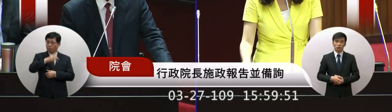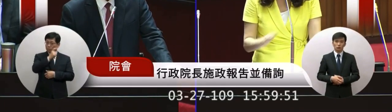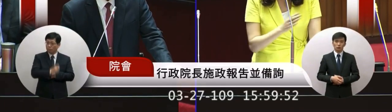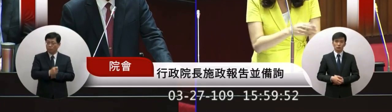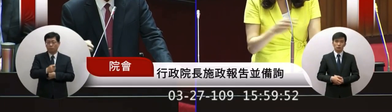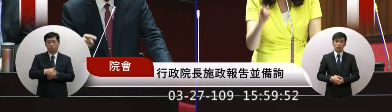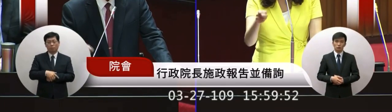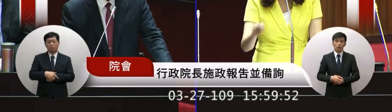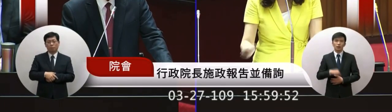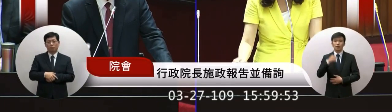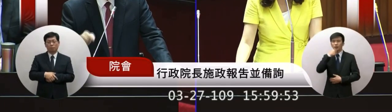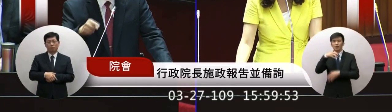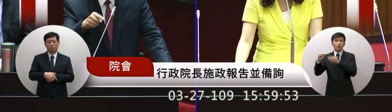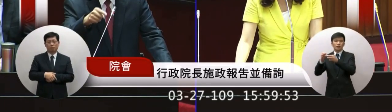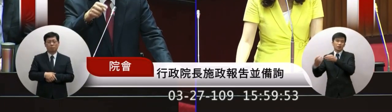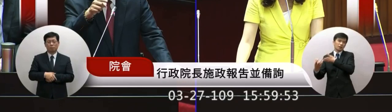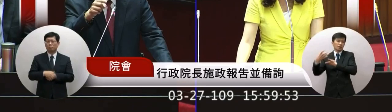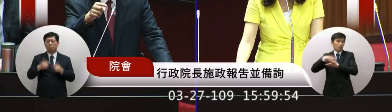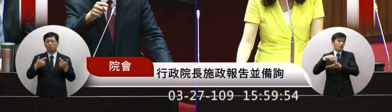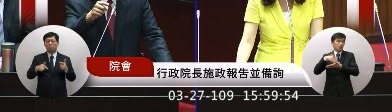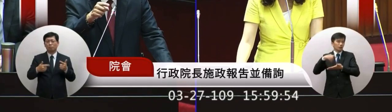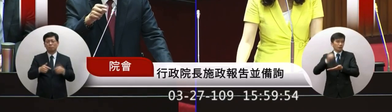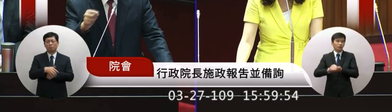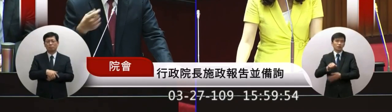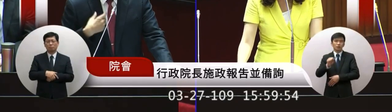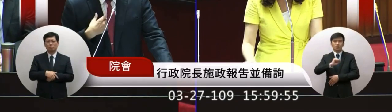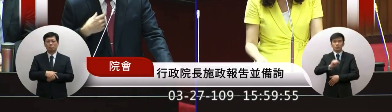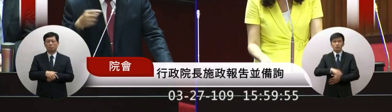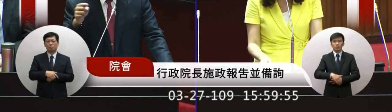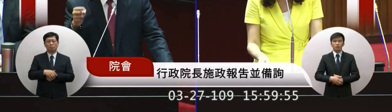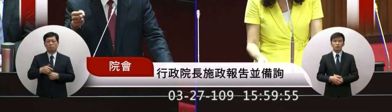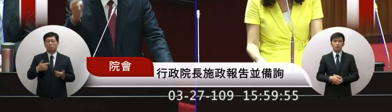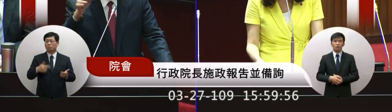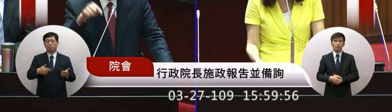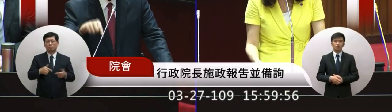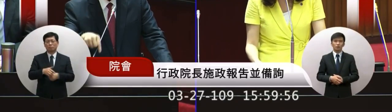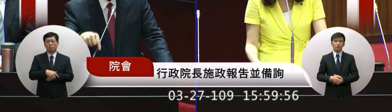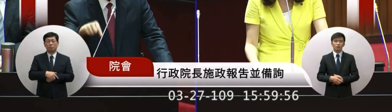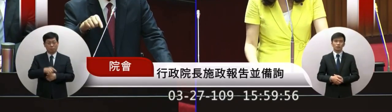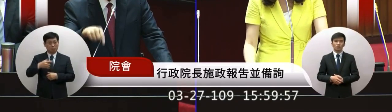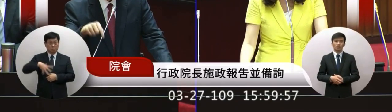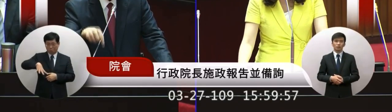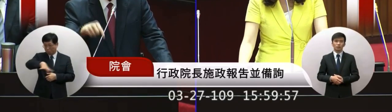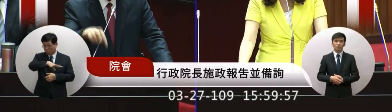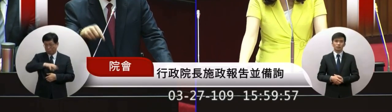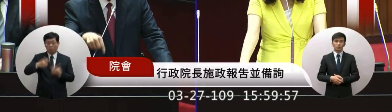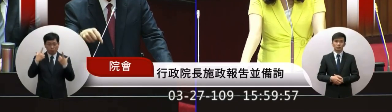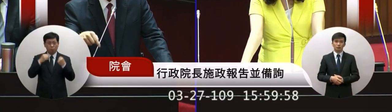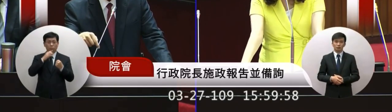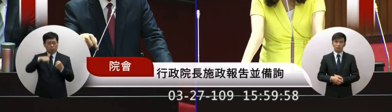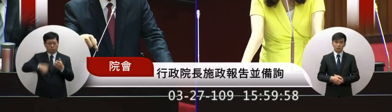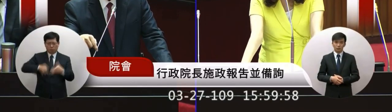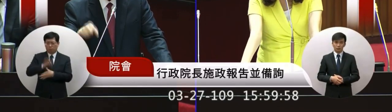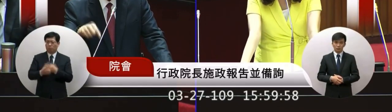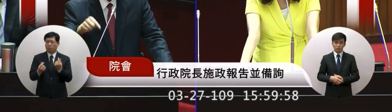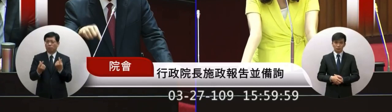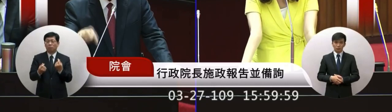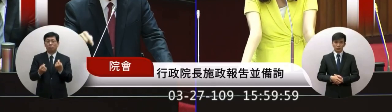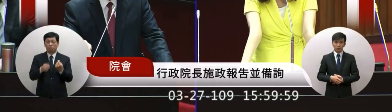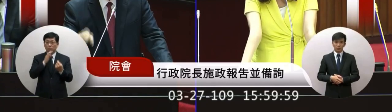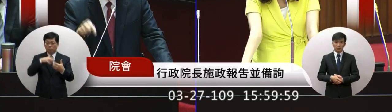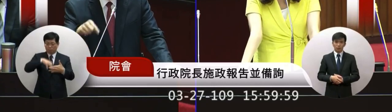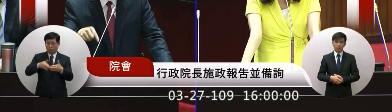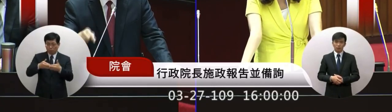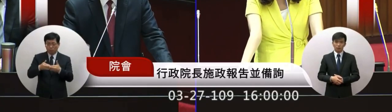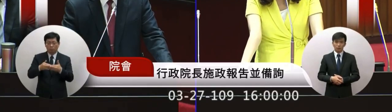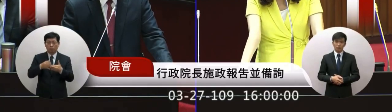3000多亿哦， 台商回台袂使算伫恁政府的基础内底啊。 啊，遮嘛是大家投资啊，啊，遮拢是